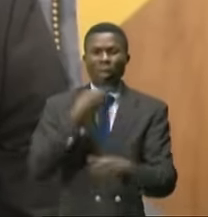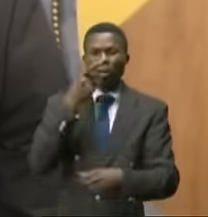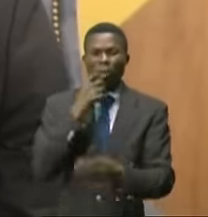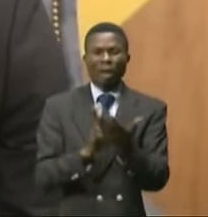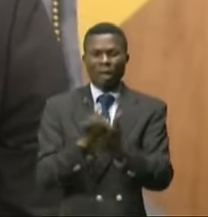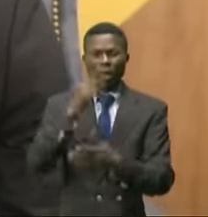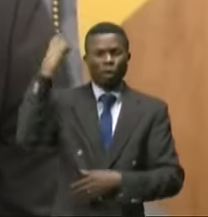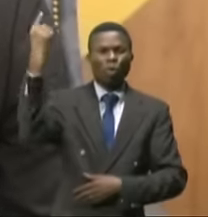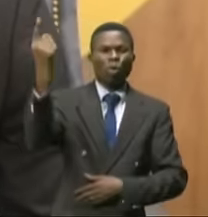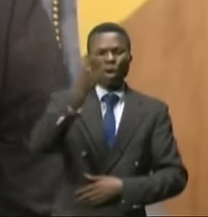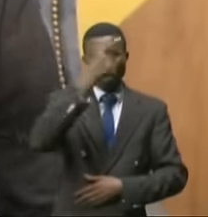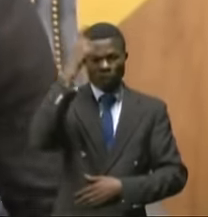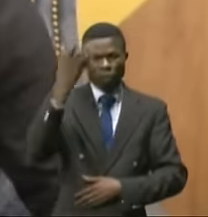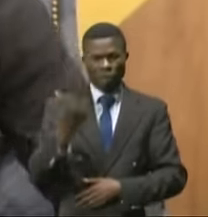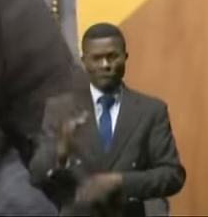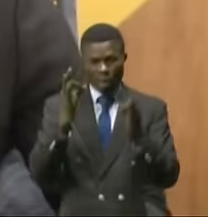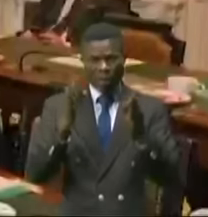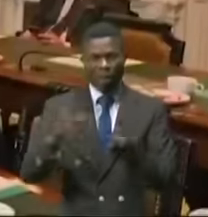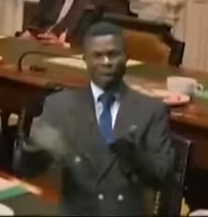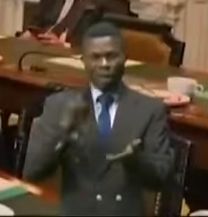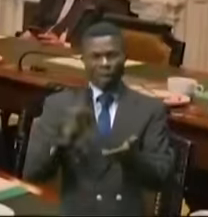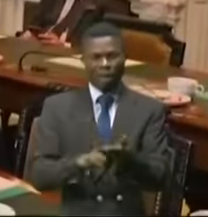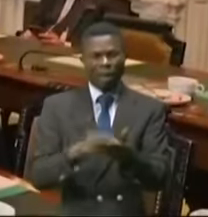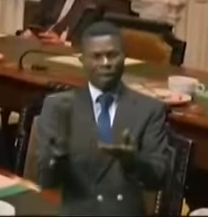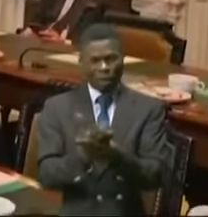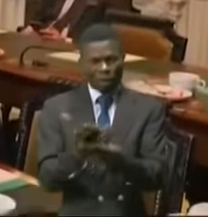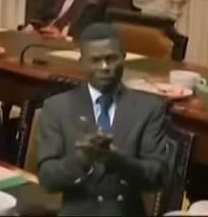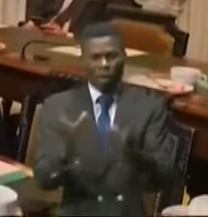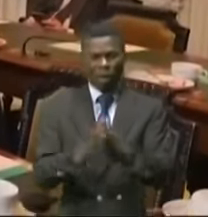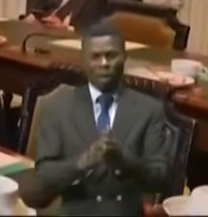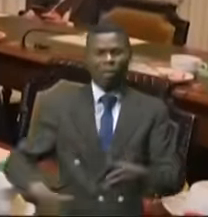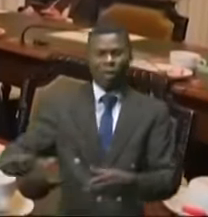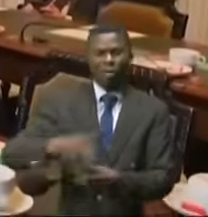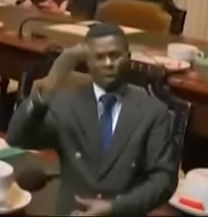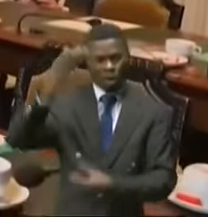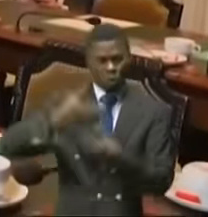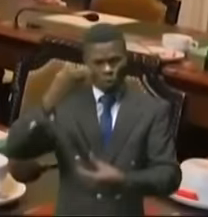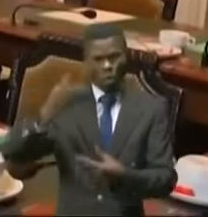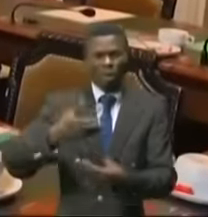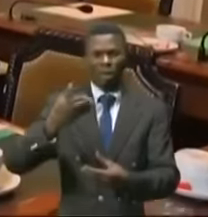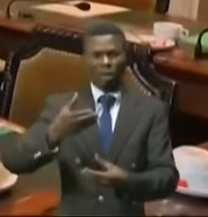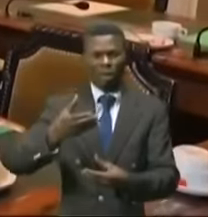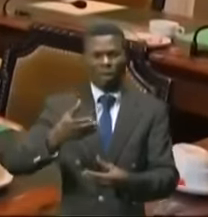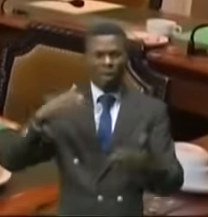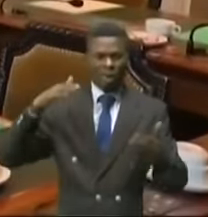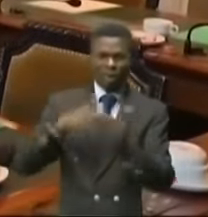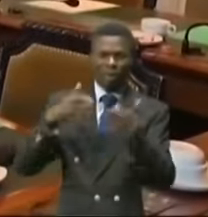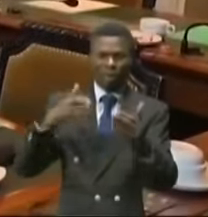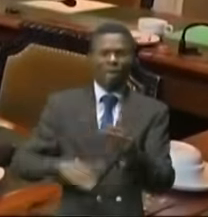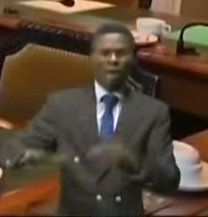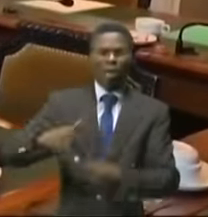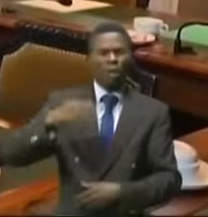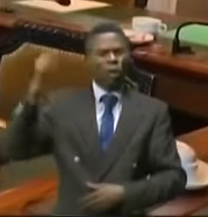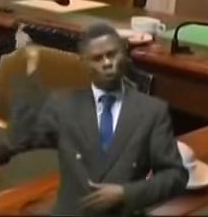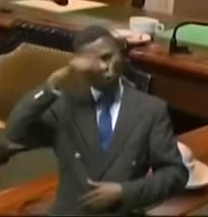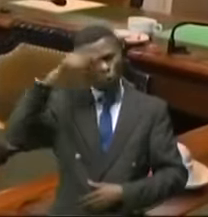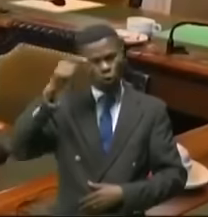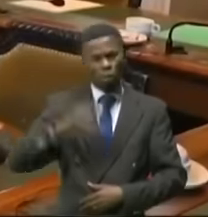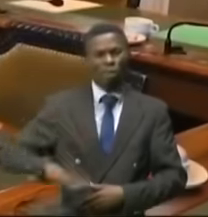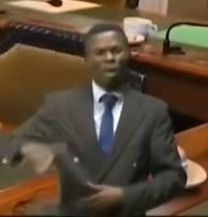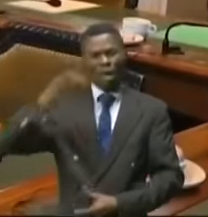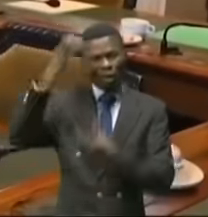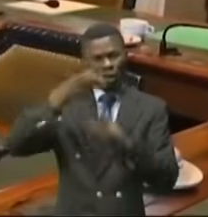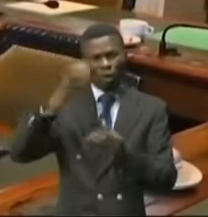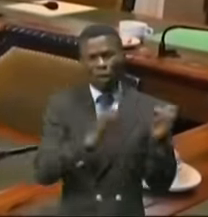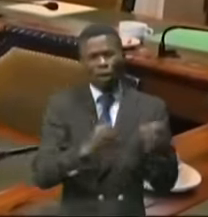droit international, puisse signer un protocole d'accord avec un pays comme l'État voyou donc du Rwanda, qui n'organise